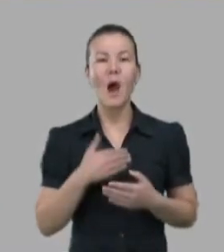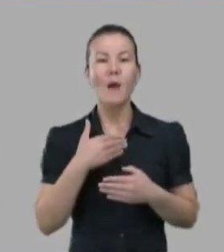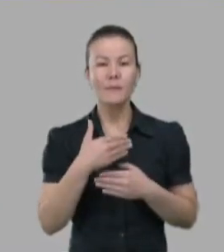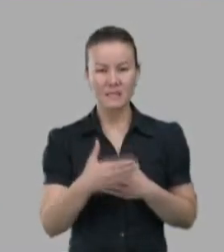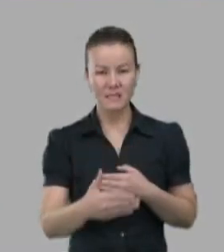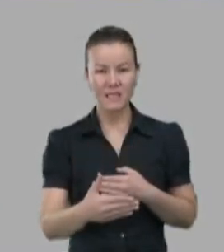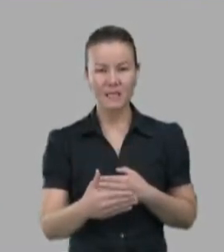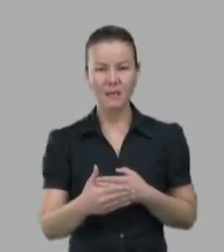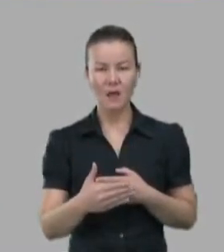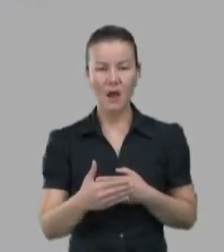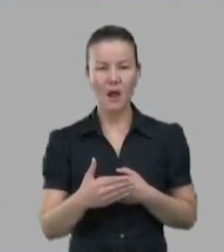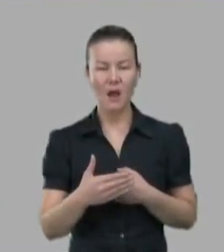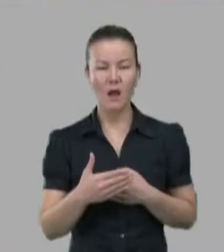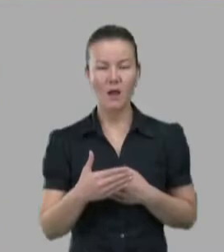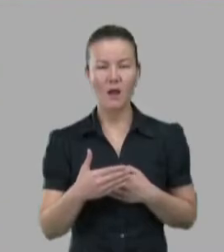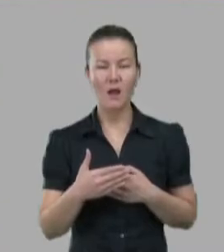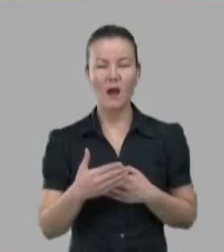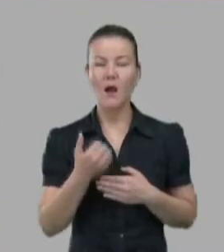Позднее,